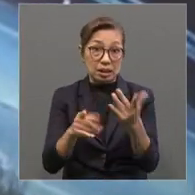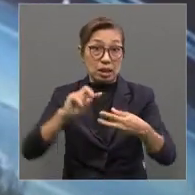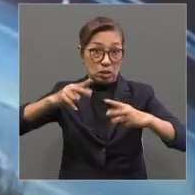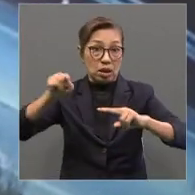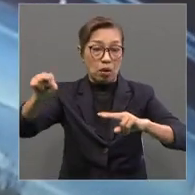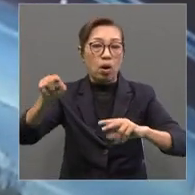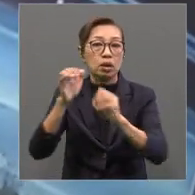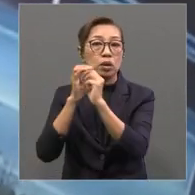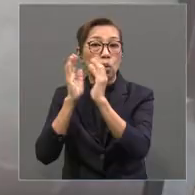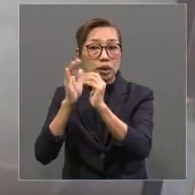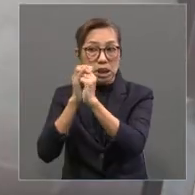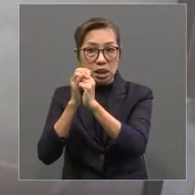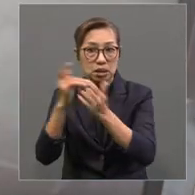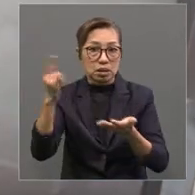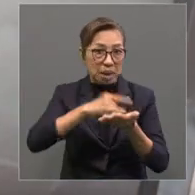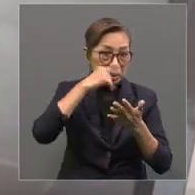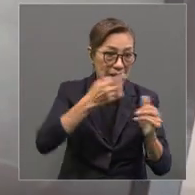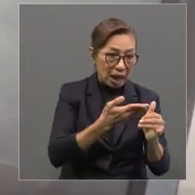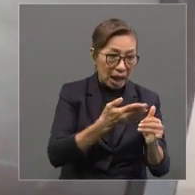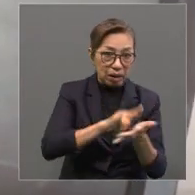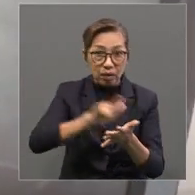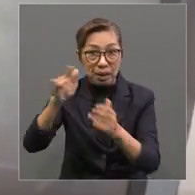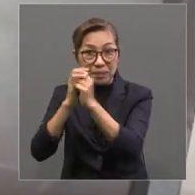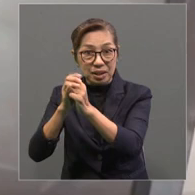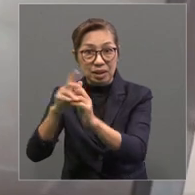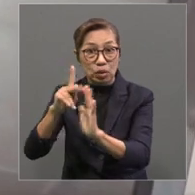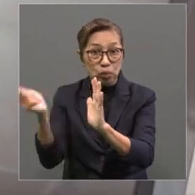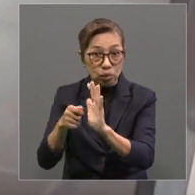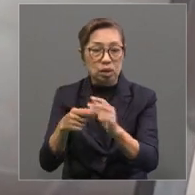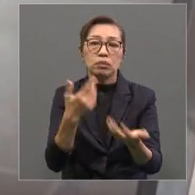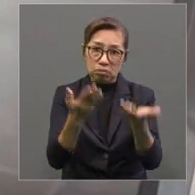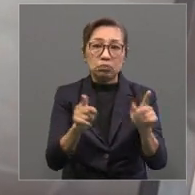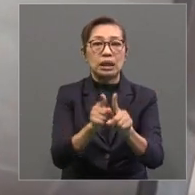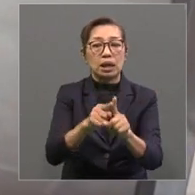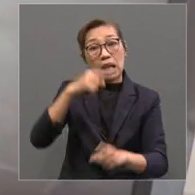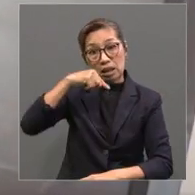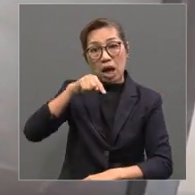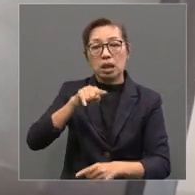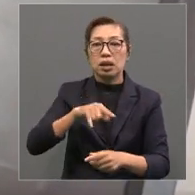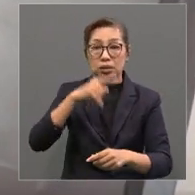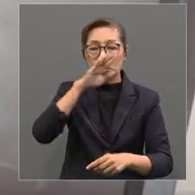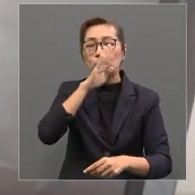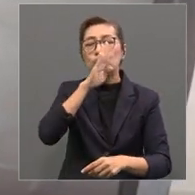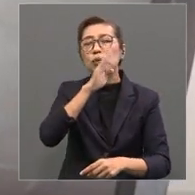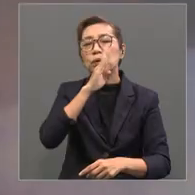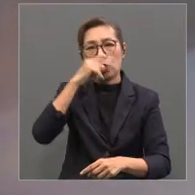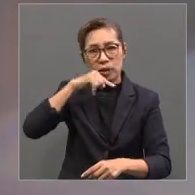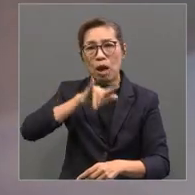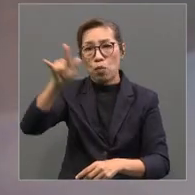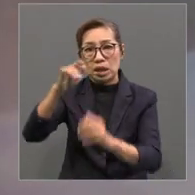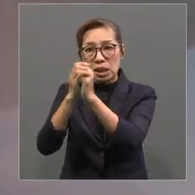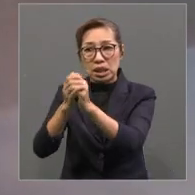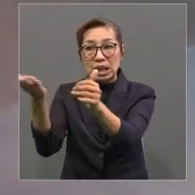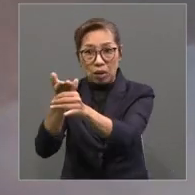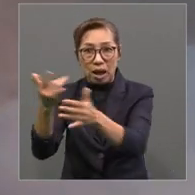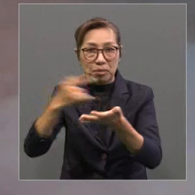ถูกจับกุมเนี่ยก็สามารถส่งตัวมาดำเนินคดีในไทยได้เช่นเดียวกันครับ ส่วนความคืบหน้าในการคุมตัวหญิงชาวไทยอายุ19